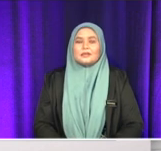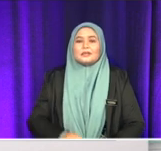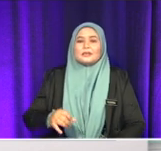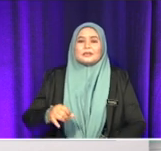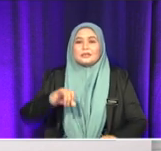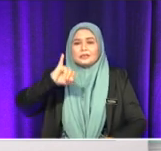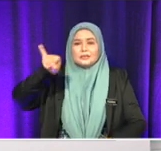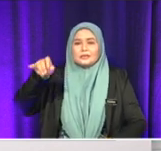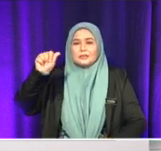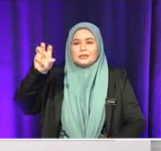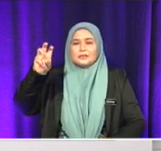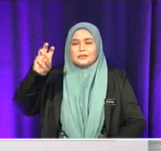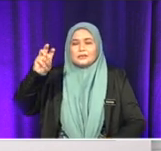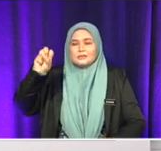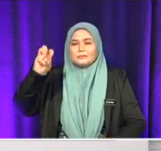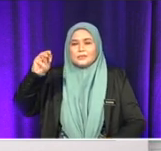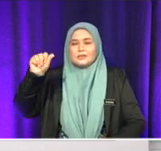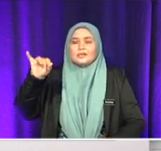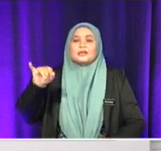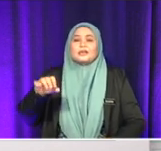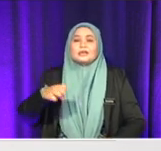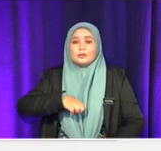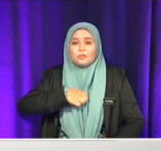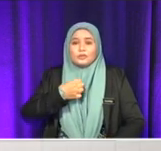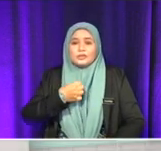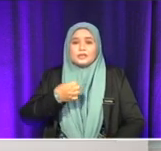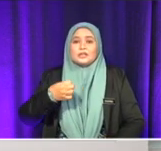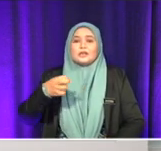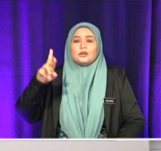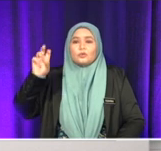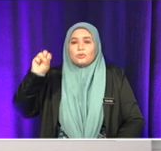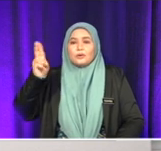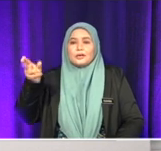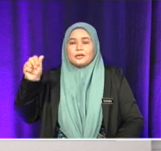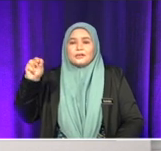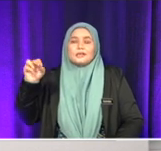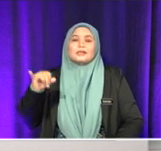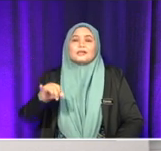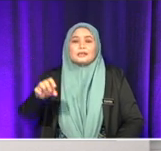Oke emosi rohani dan intelek